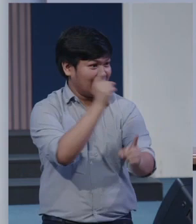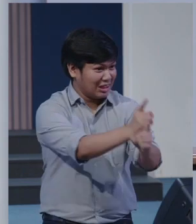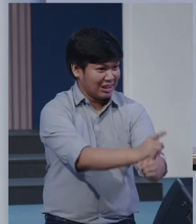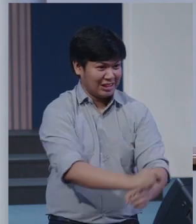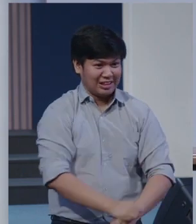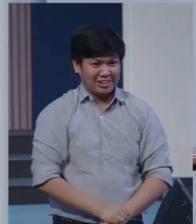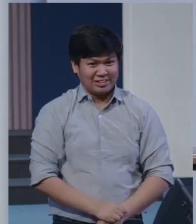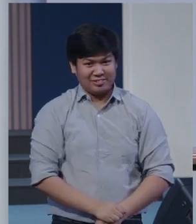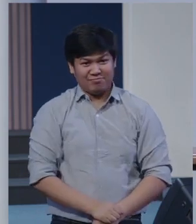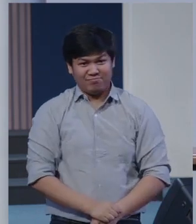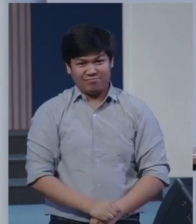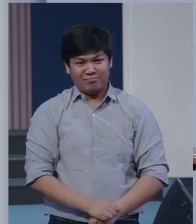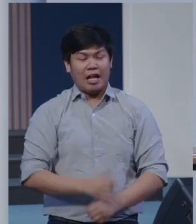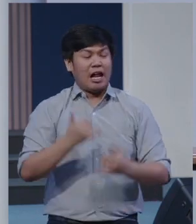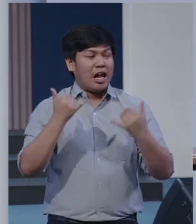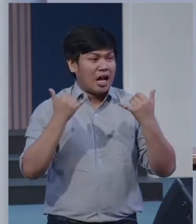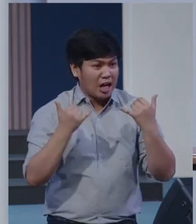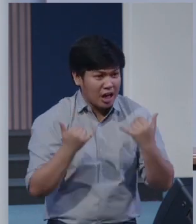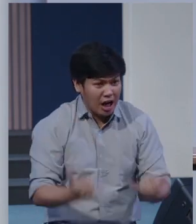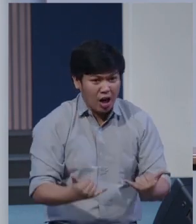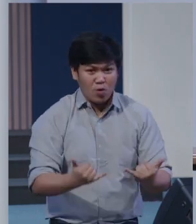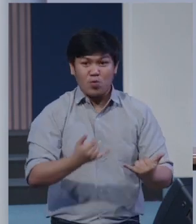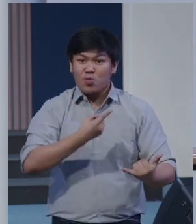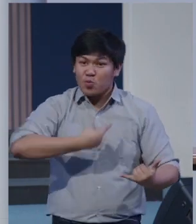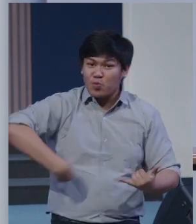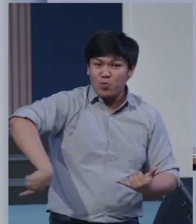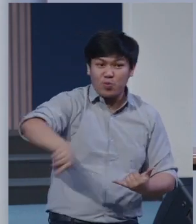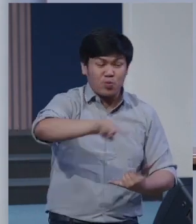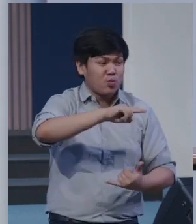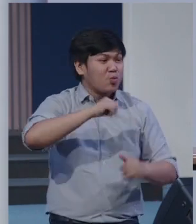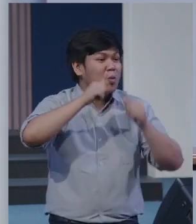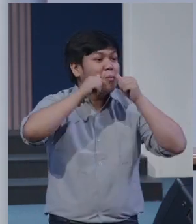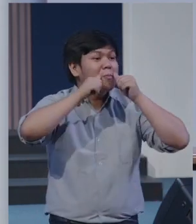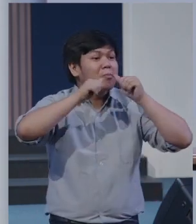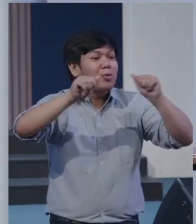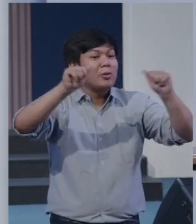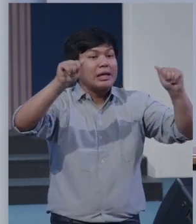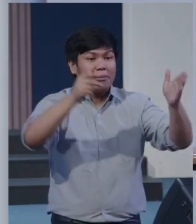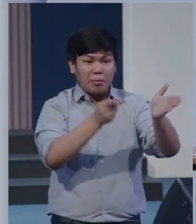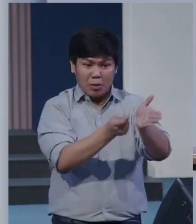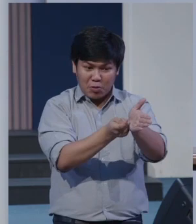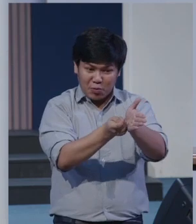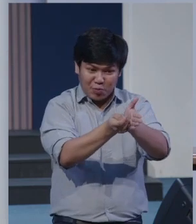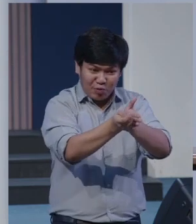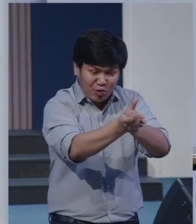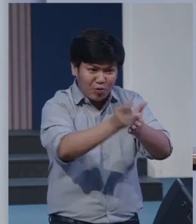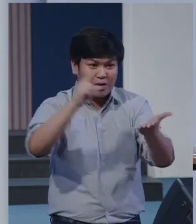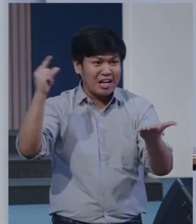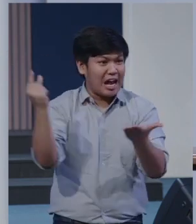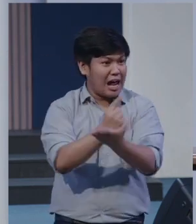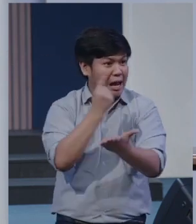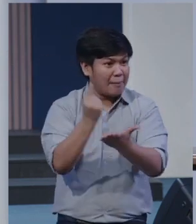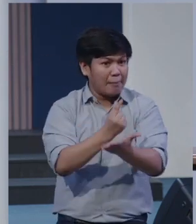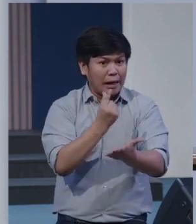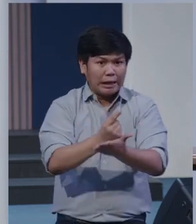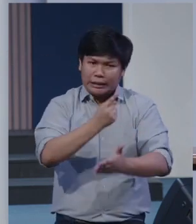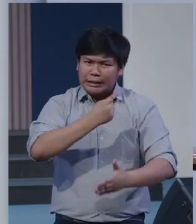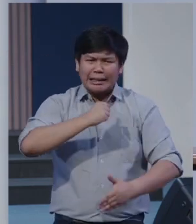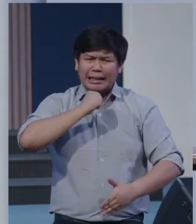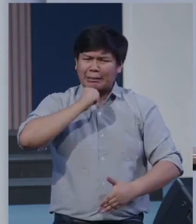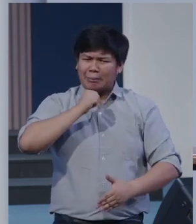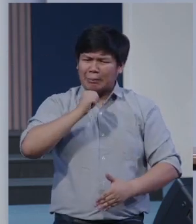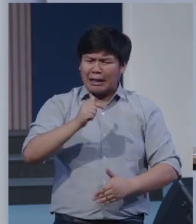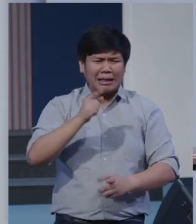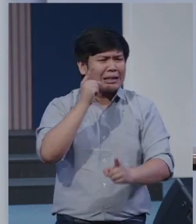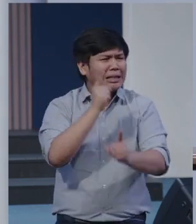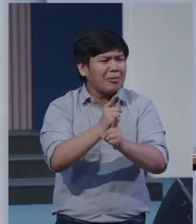kapatiran bilang tagapamahayag ng katotohanan hindi na aon